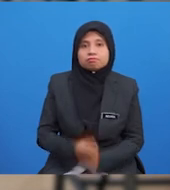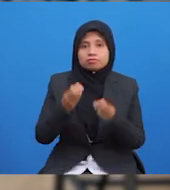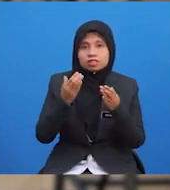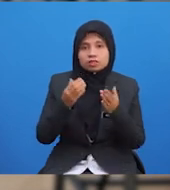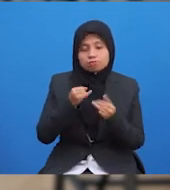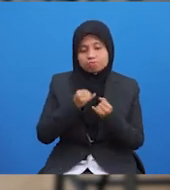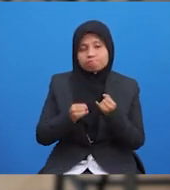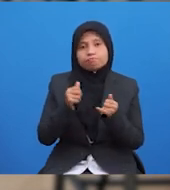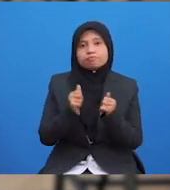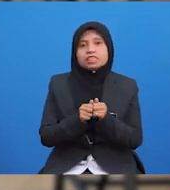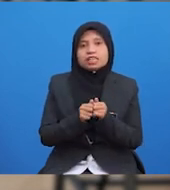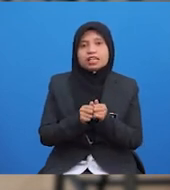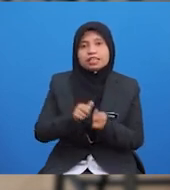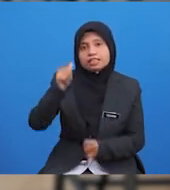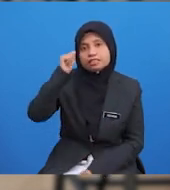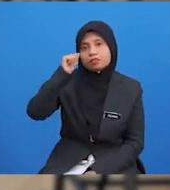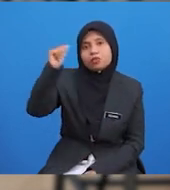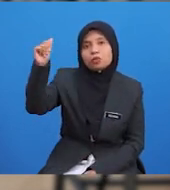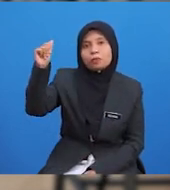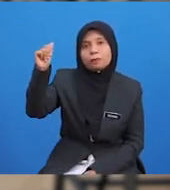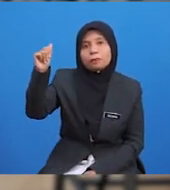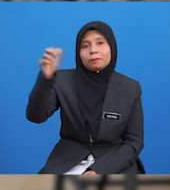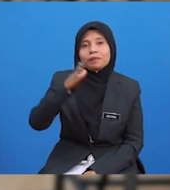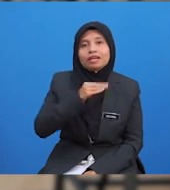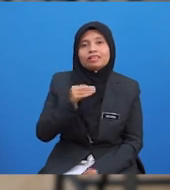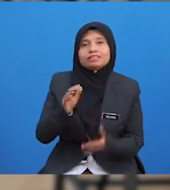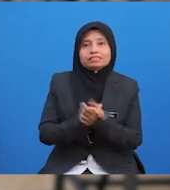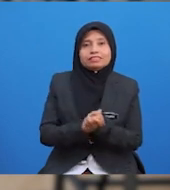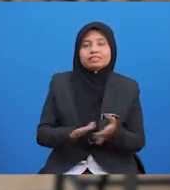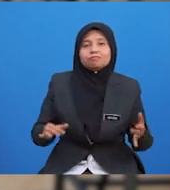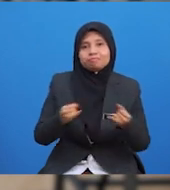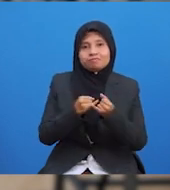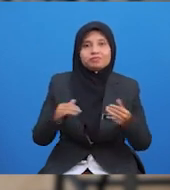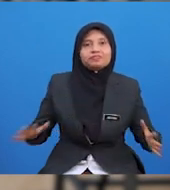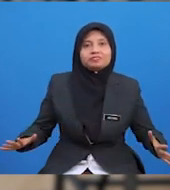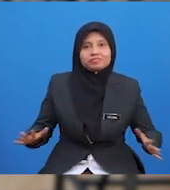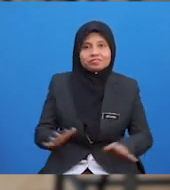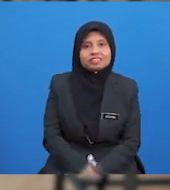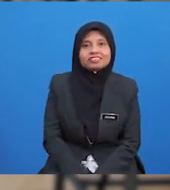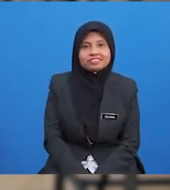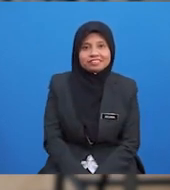Cikgu akhiri dengan Assalamualaikum dan selamat sejahtera.